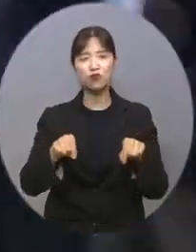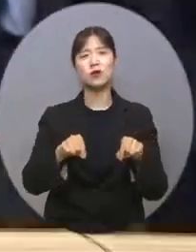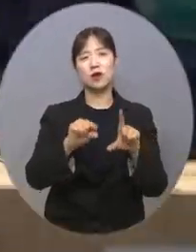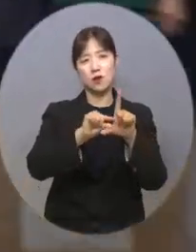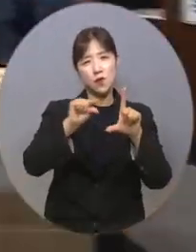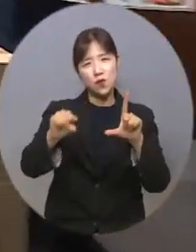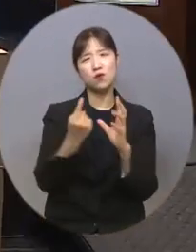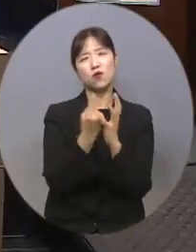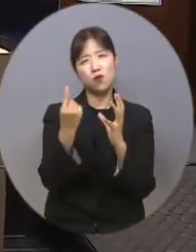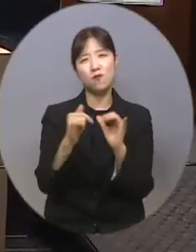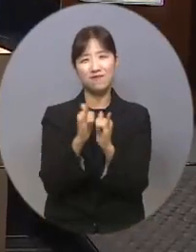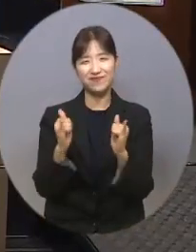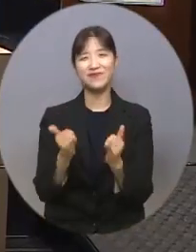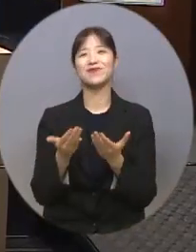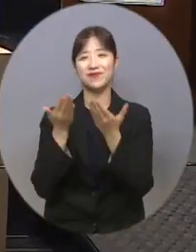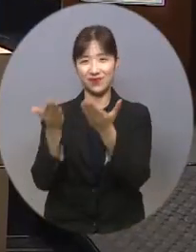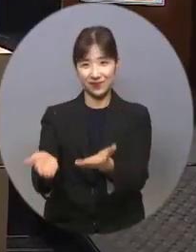지원될 예정입니다